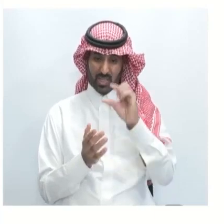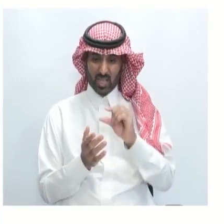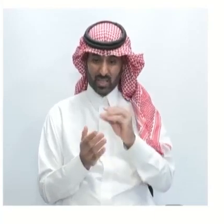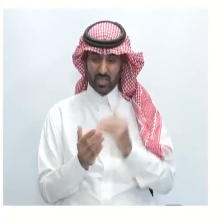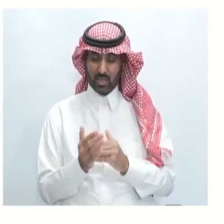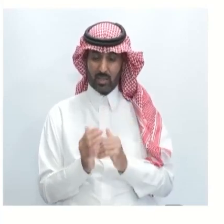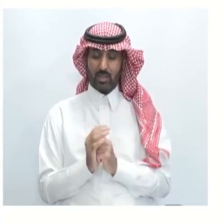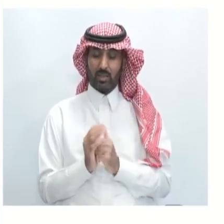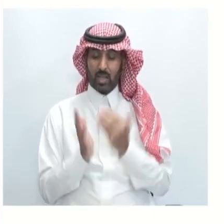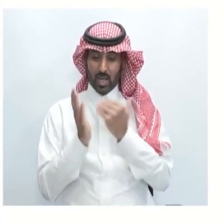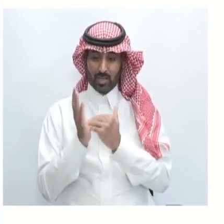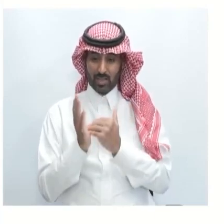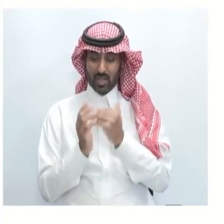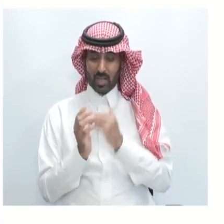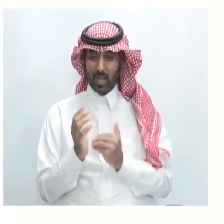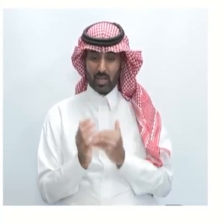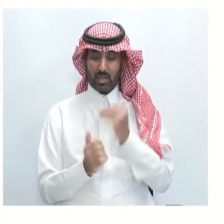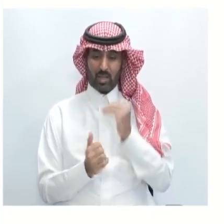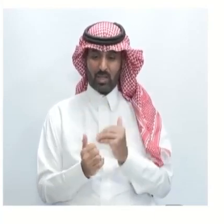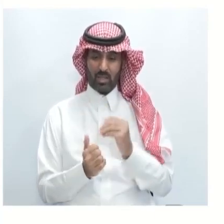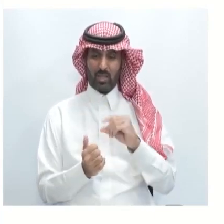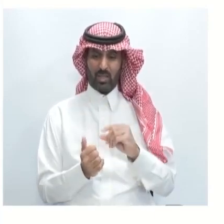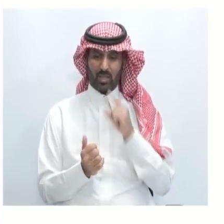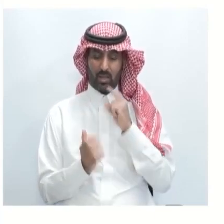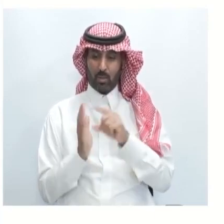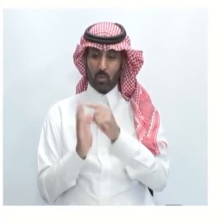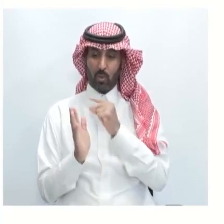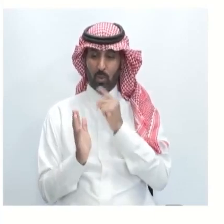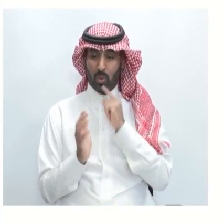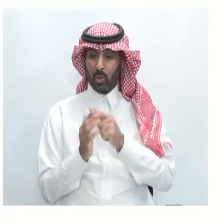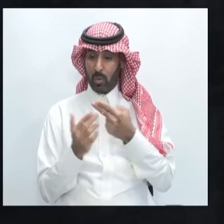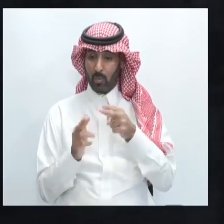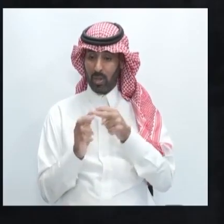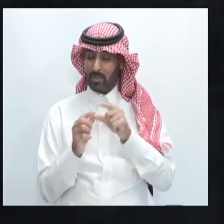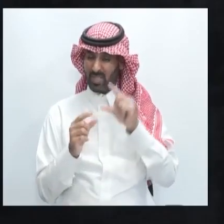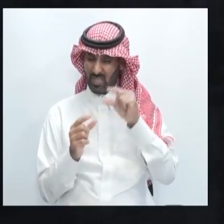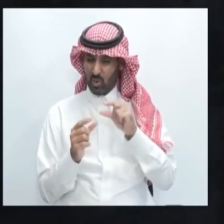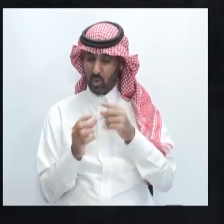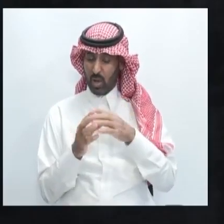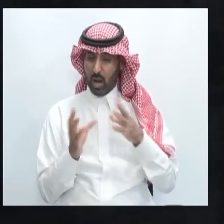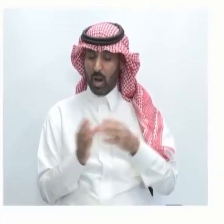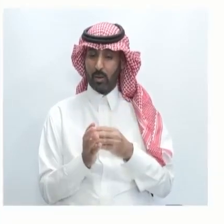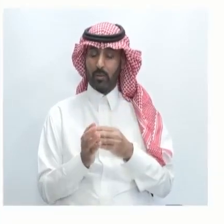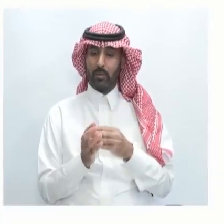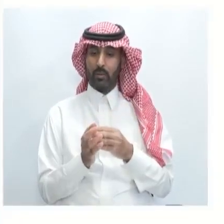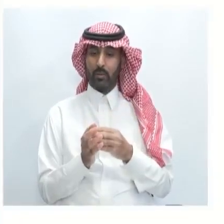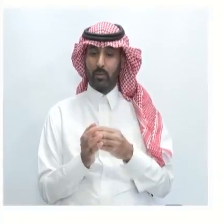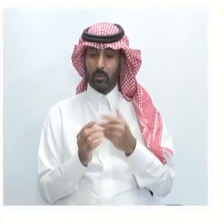نتذكر الحد الاصغر هو موضوع المقدمه الصغرى الموضوع